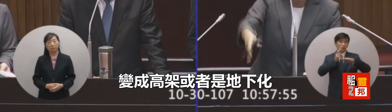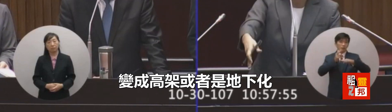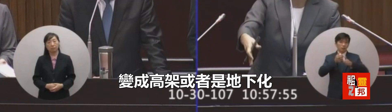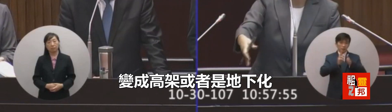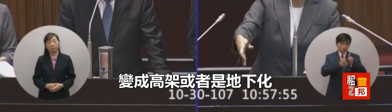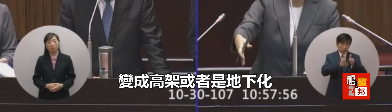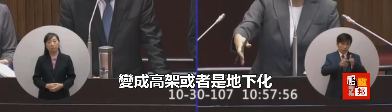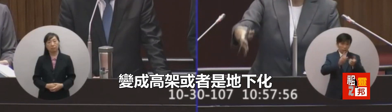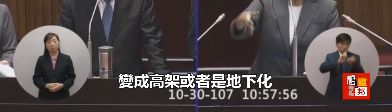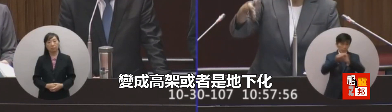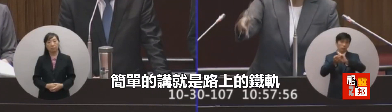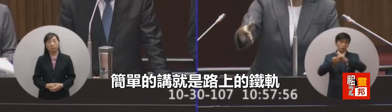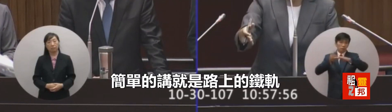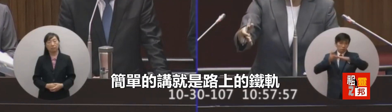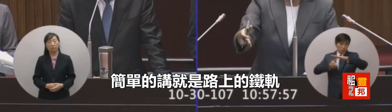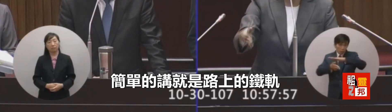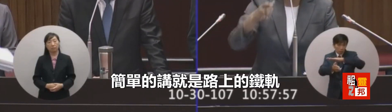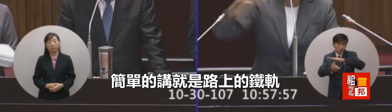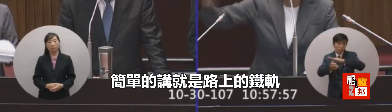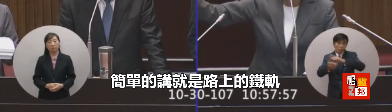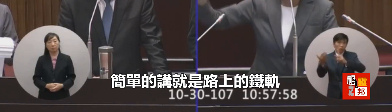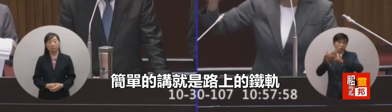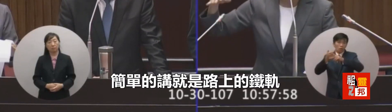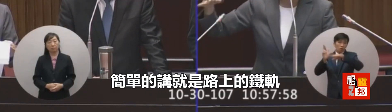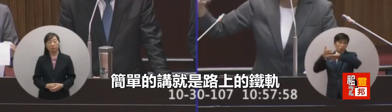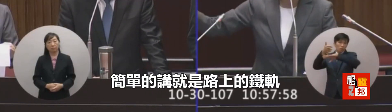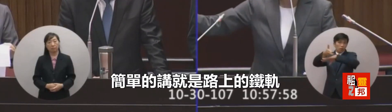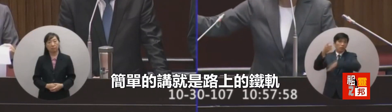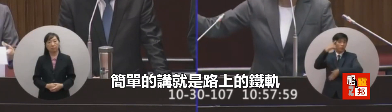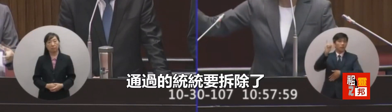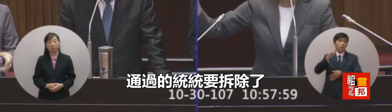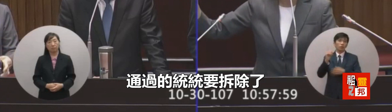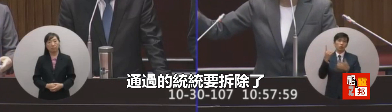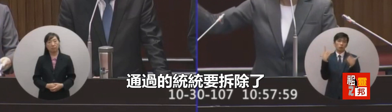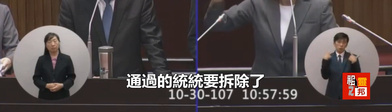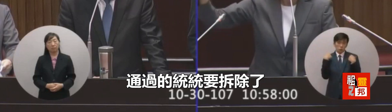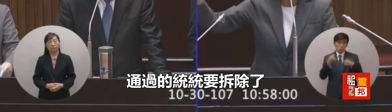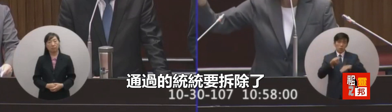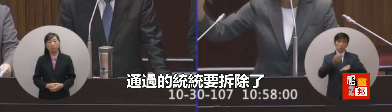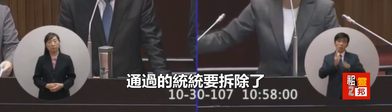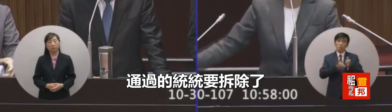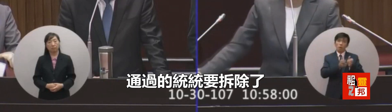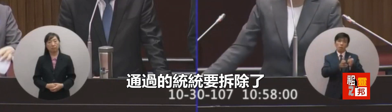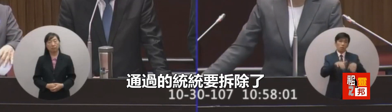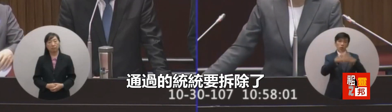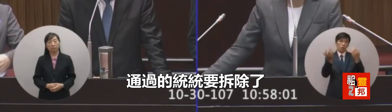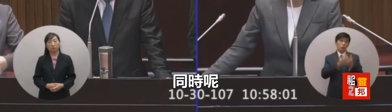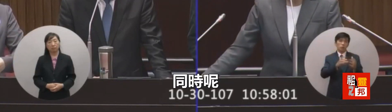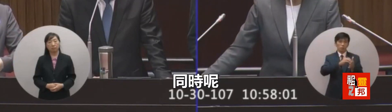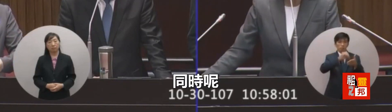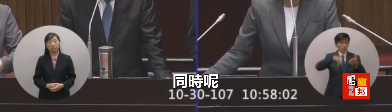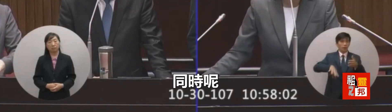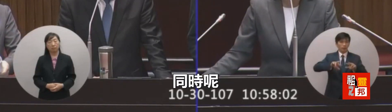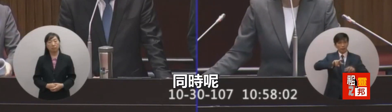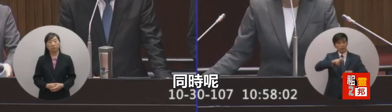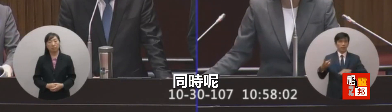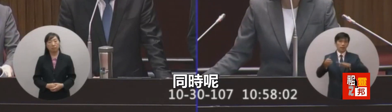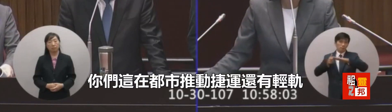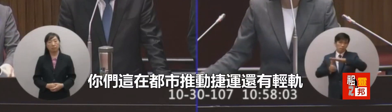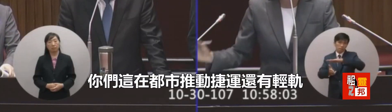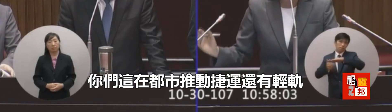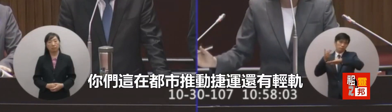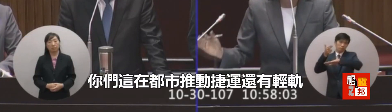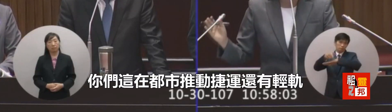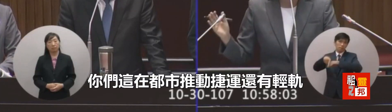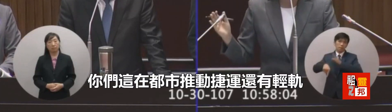或者是地下化，简单的讲就是路上的铁轨通过的通通要拆除了。好，同时呢，你